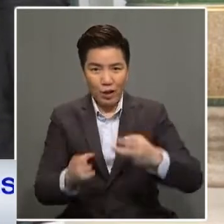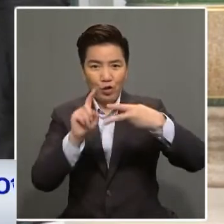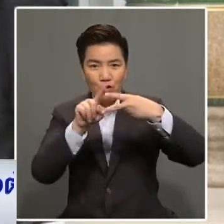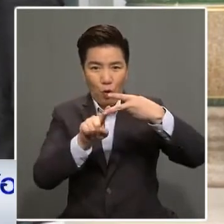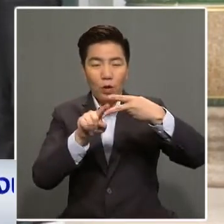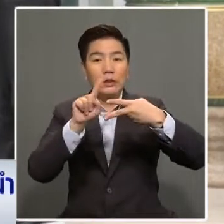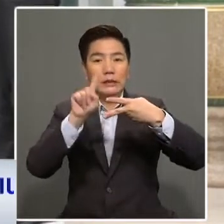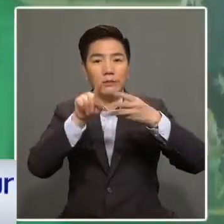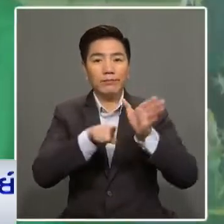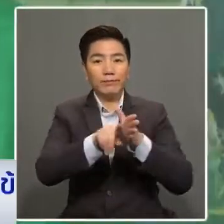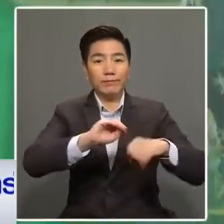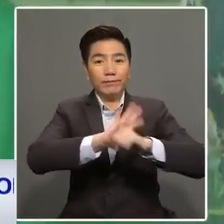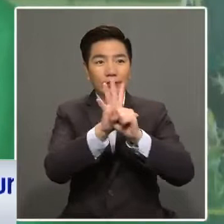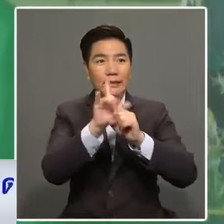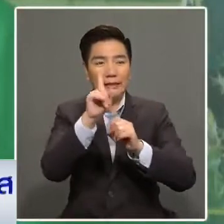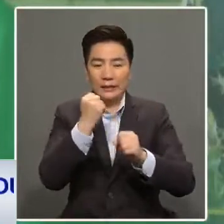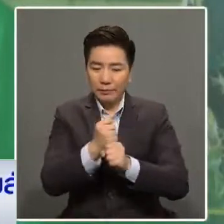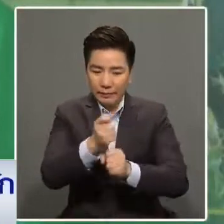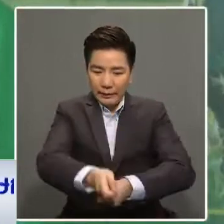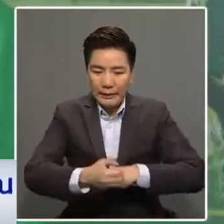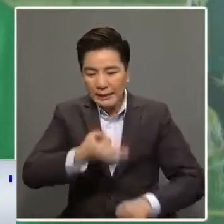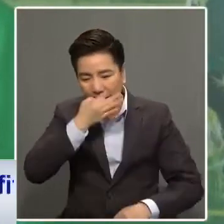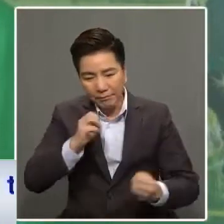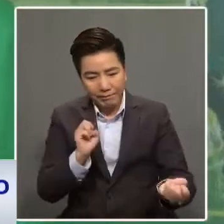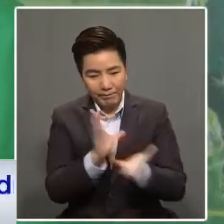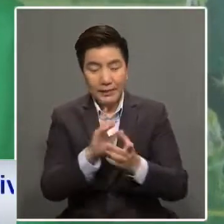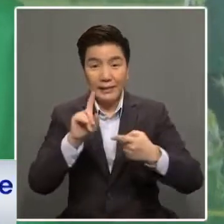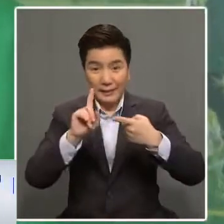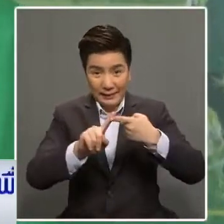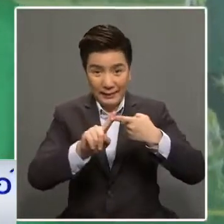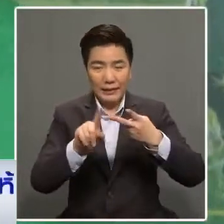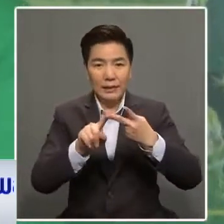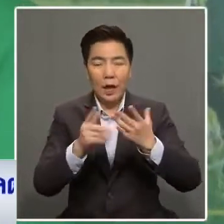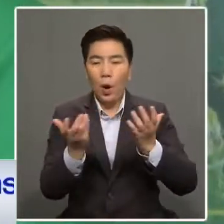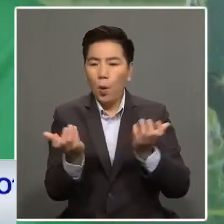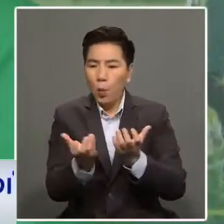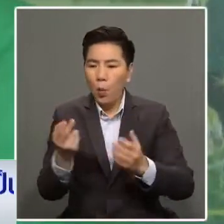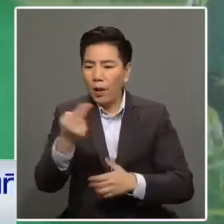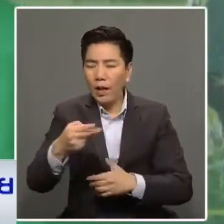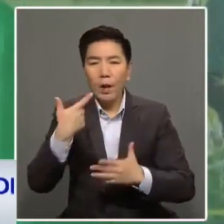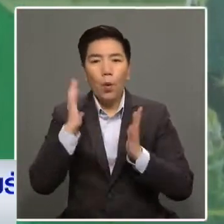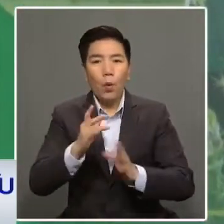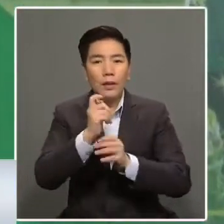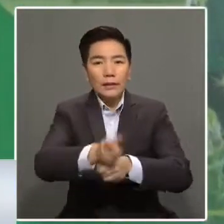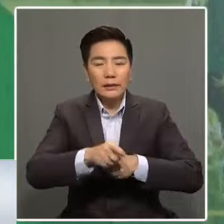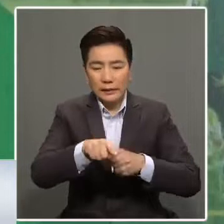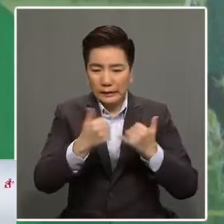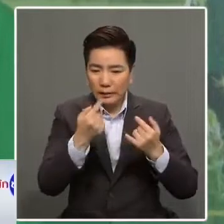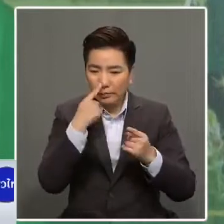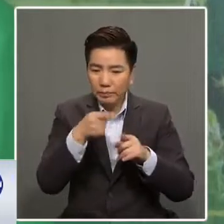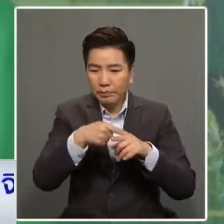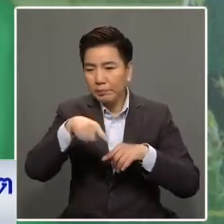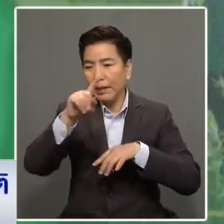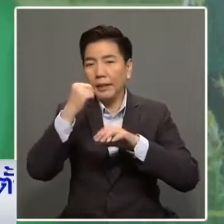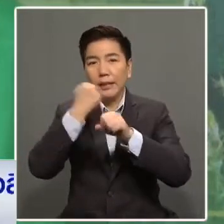ก็คือเรื่องโควิดทำให้การทำกินก็มีปัญหาแล้วก็ลูกหลานชาวเกษตรกรซึ่งว่าไปทำง